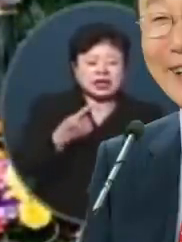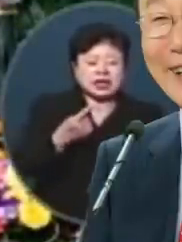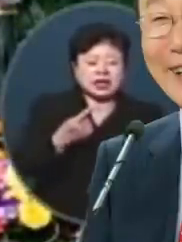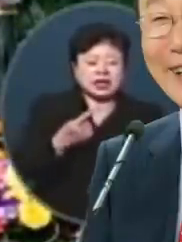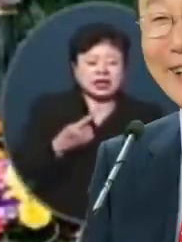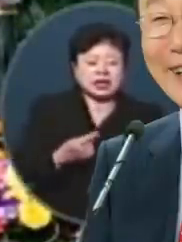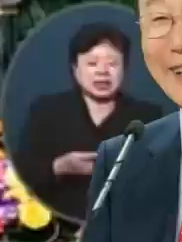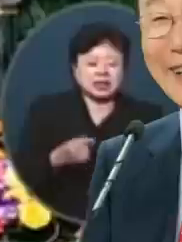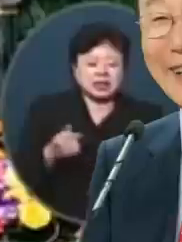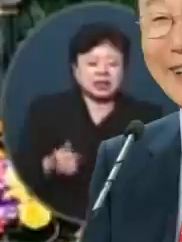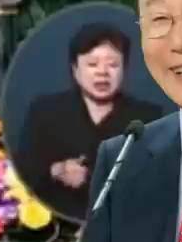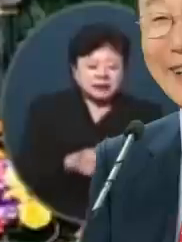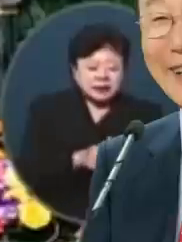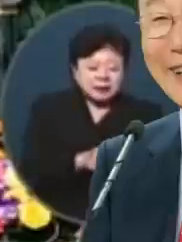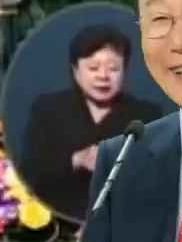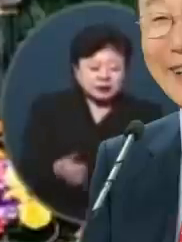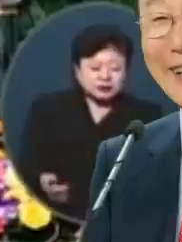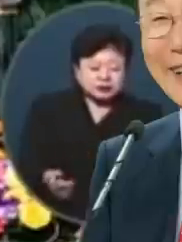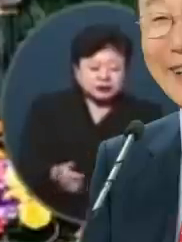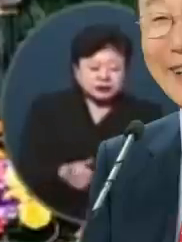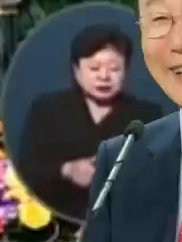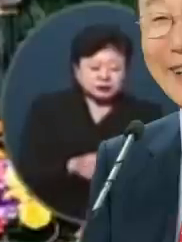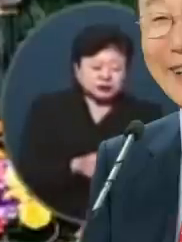배우자와 이별합니다.